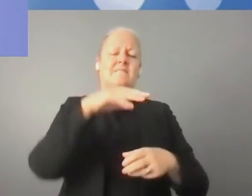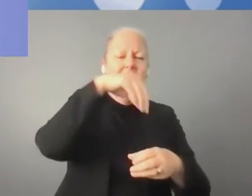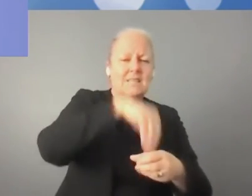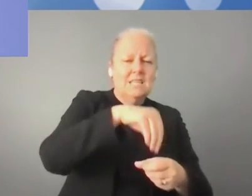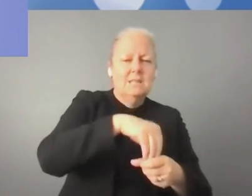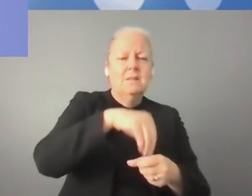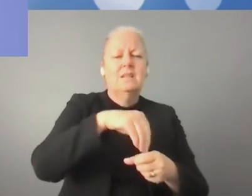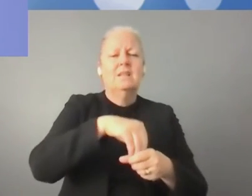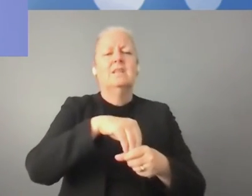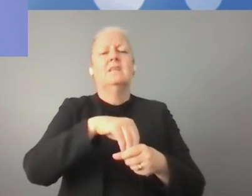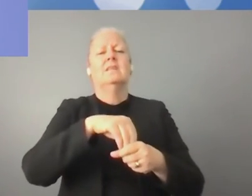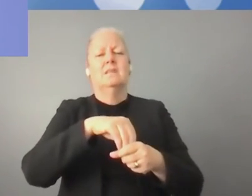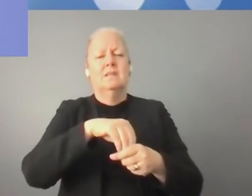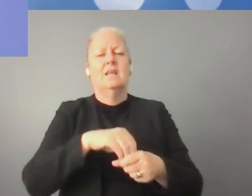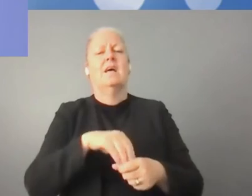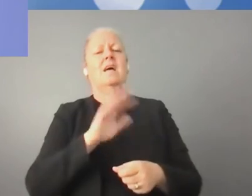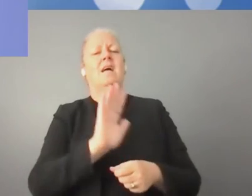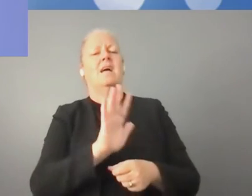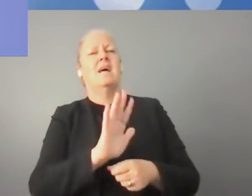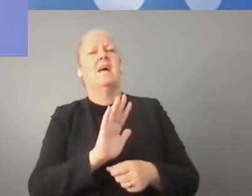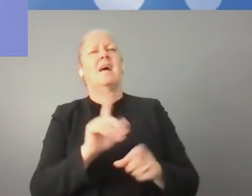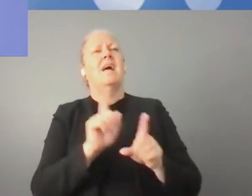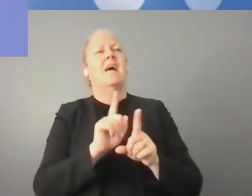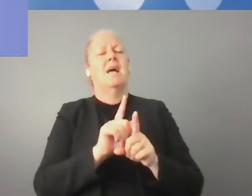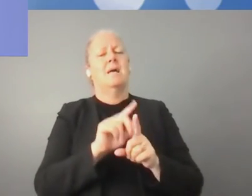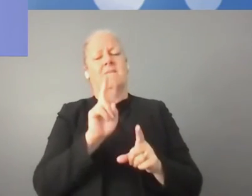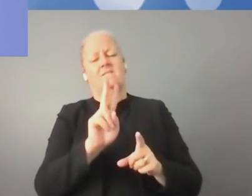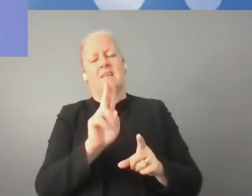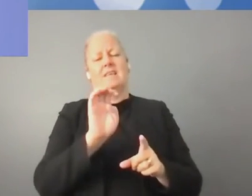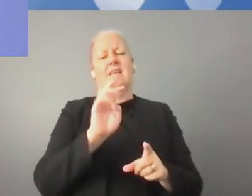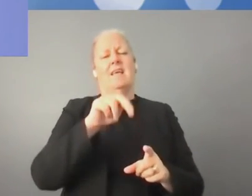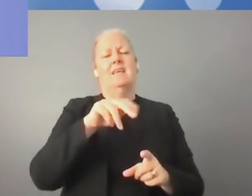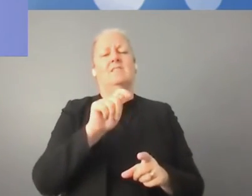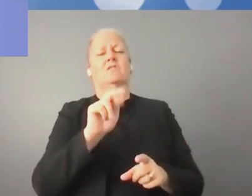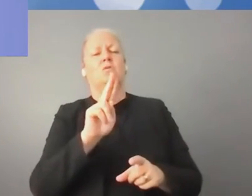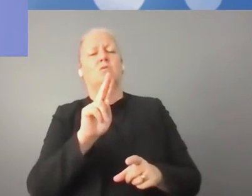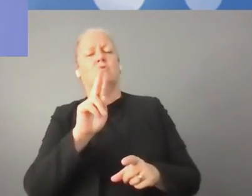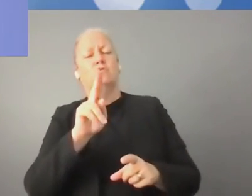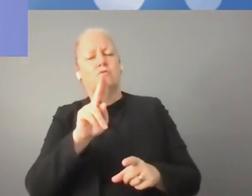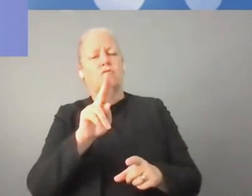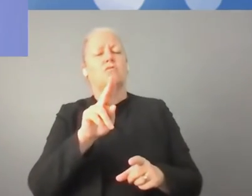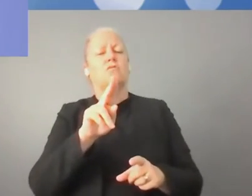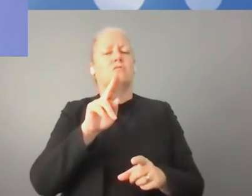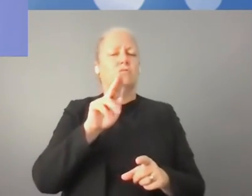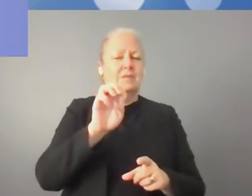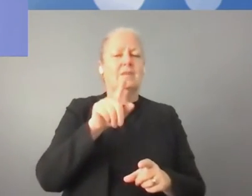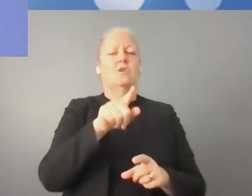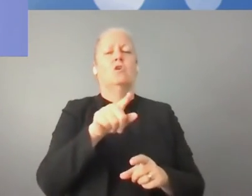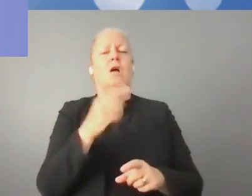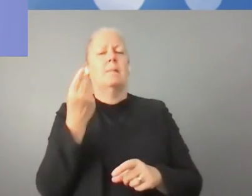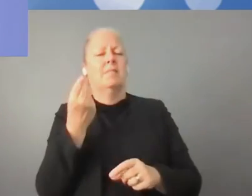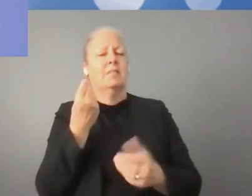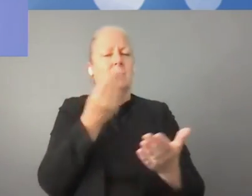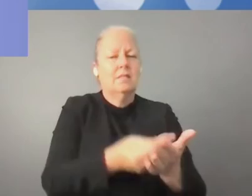И этот фонд включает различные инструменты по финансированию, венчурный капитал, капитал ценных